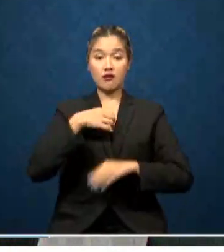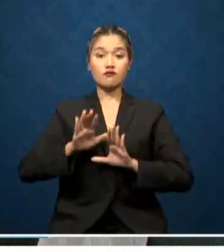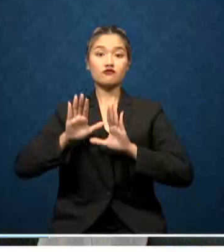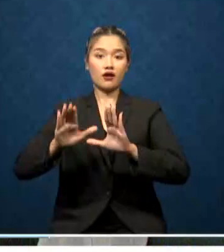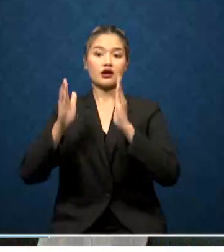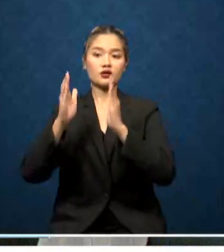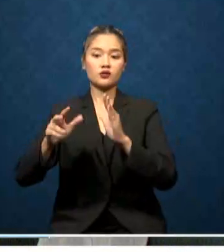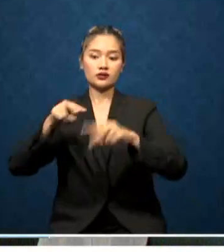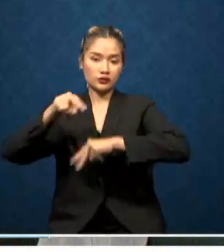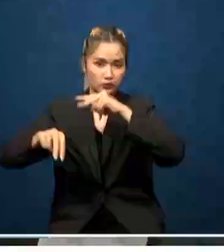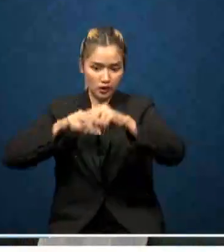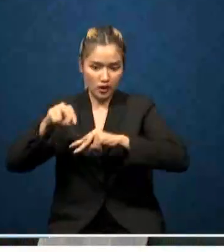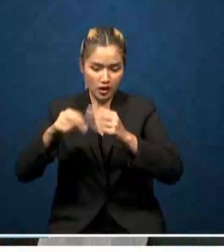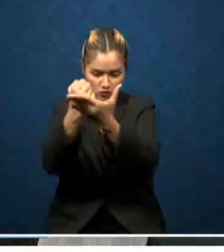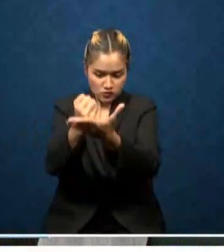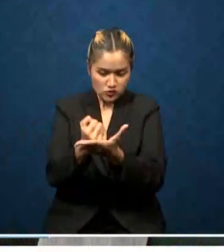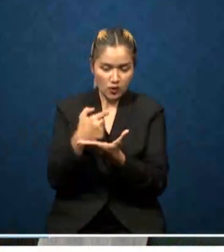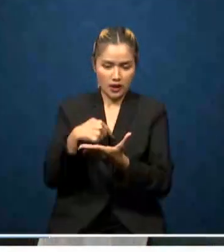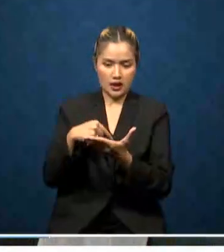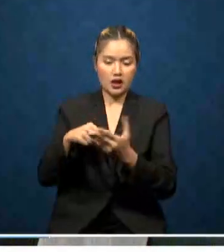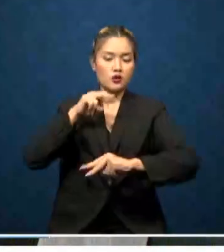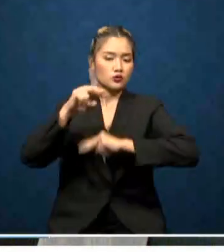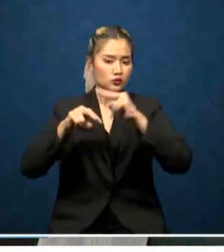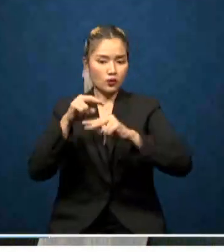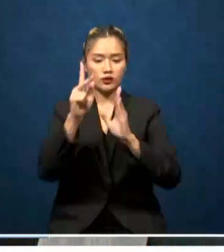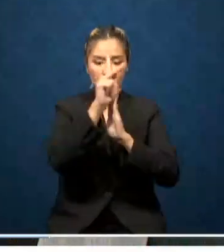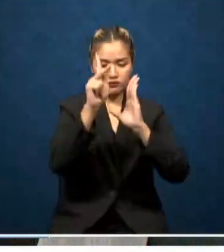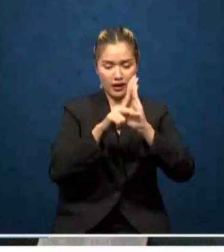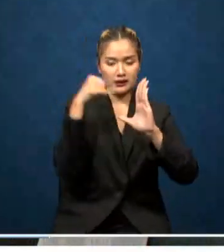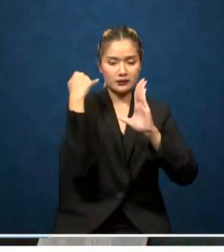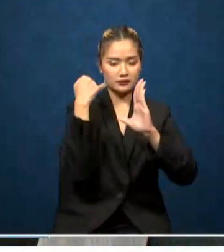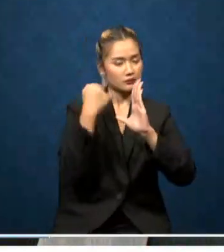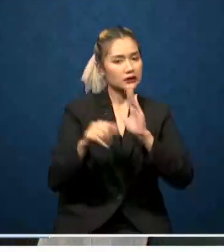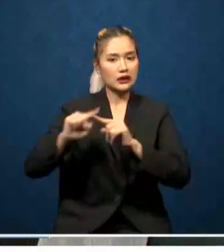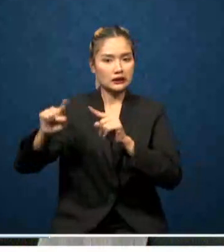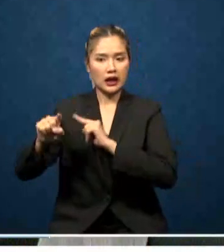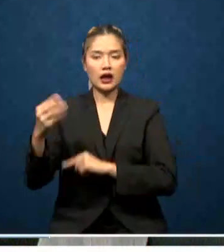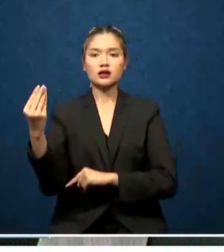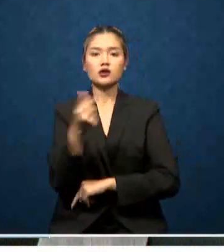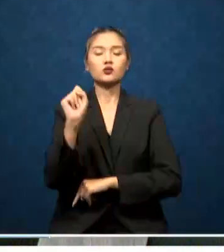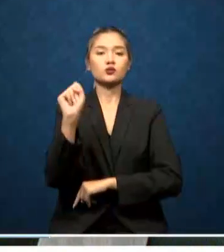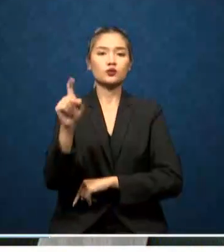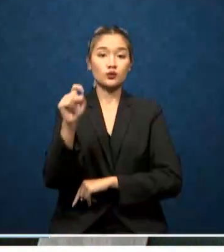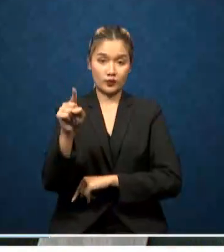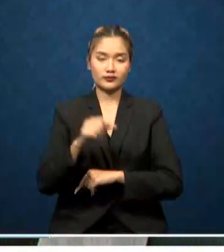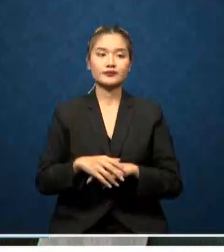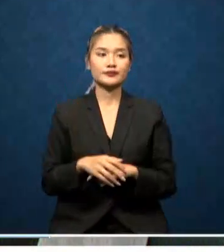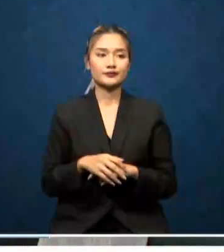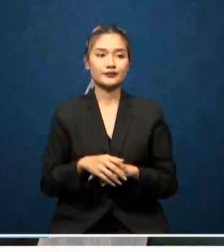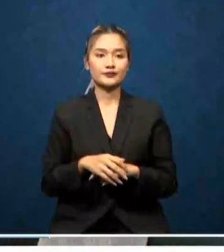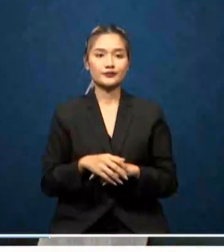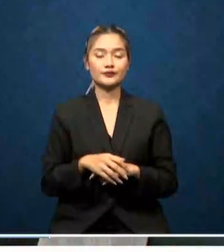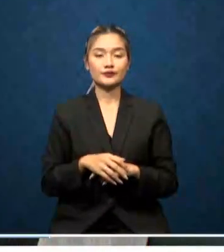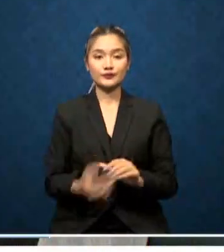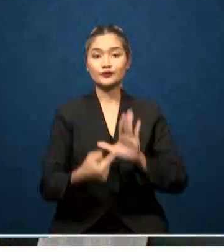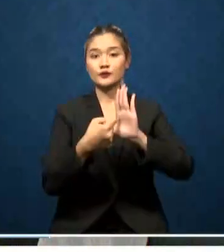านผู้ตรวจการแผ่นดินช่วยกรุณาเร่งรัดกฎหมายต่างๆเหล่านี้นะครับโดยเฉพาะกฎหมาย